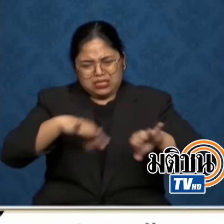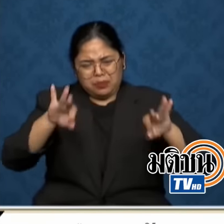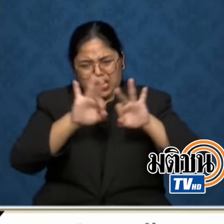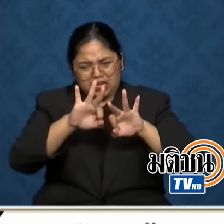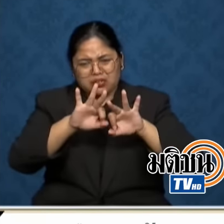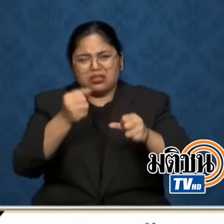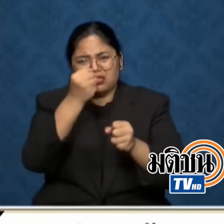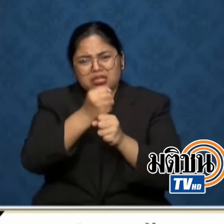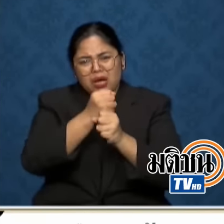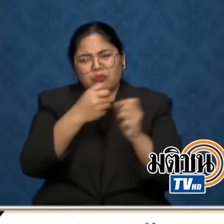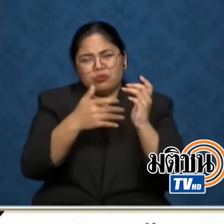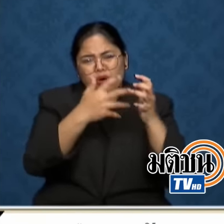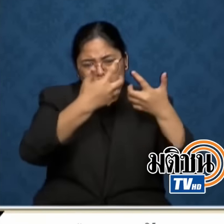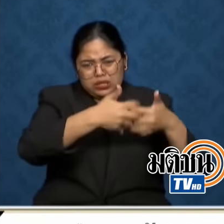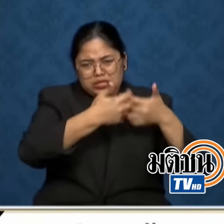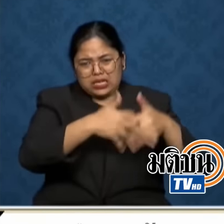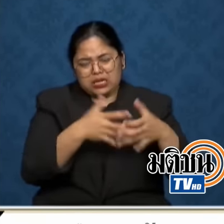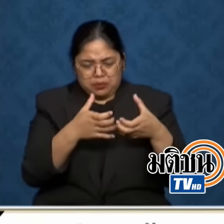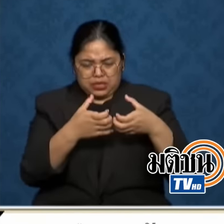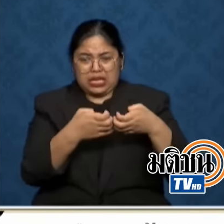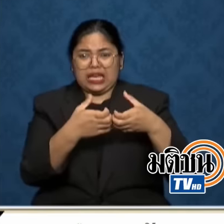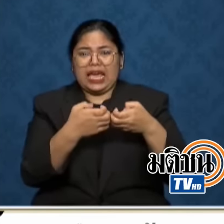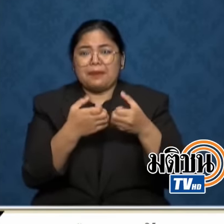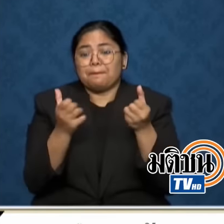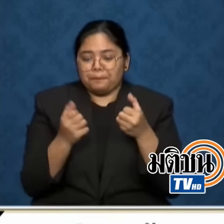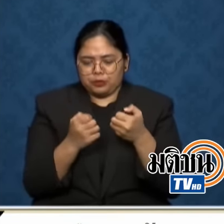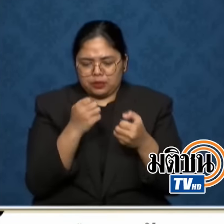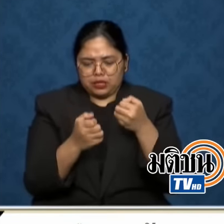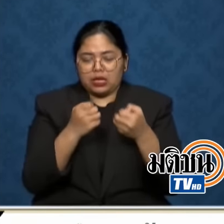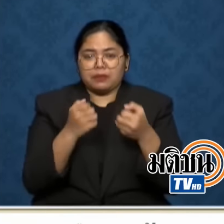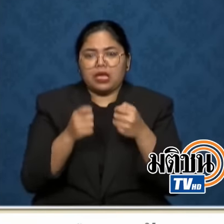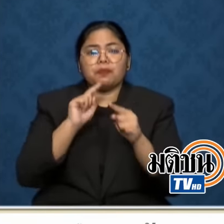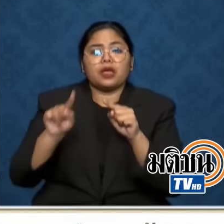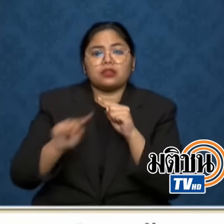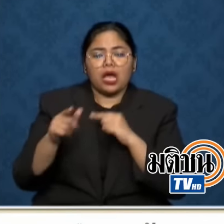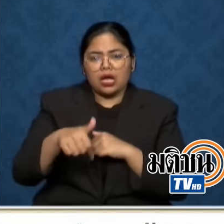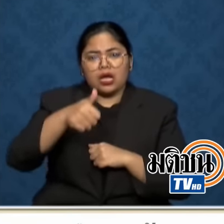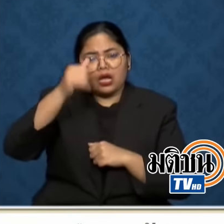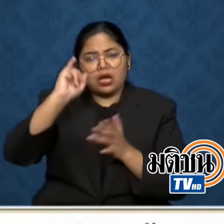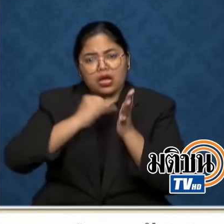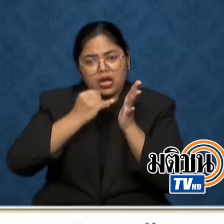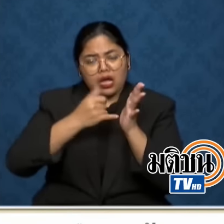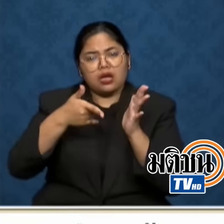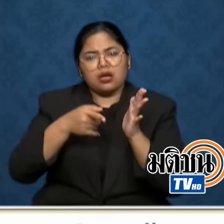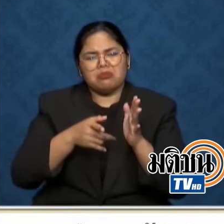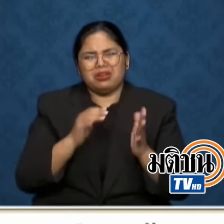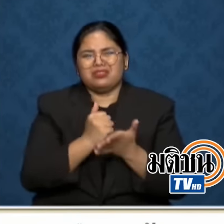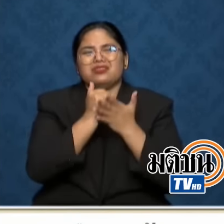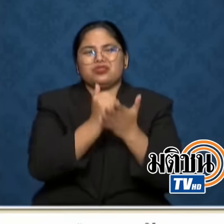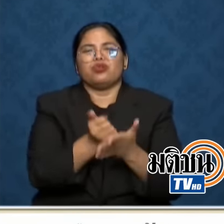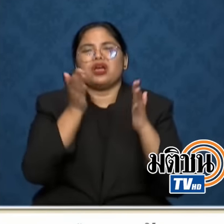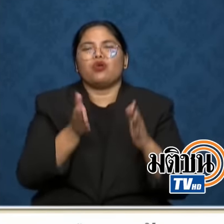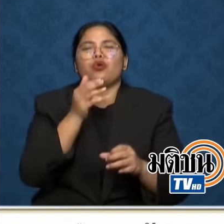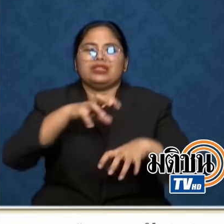กีฬามันช่วยให้เราทำเกมได้ดีขึ้นตรงไหนครับอันนี้น่าจะช่วยออร์แกไนเซอร์มากกว่านะครับส